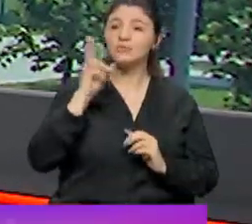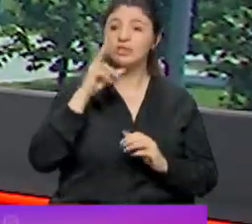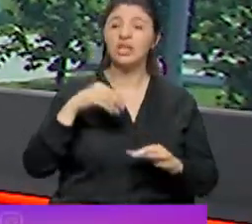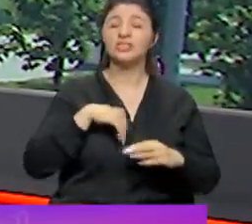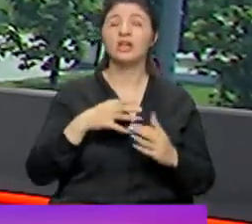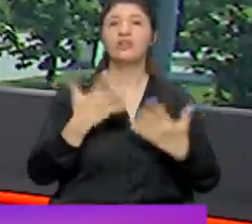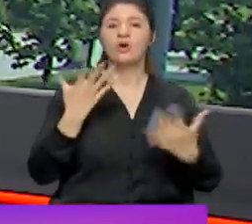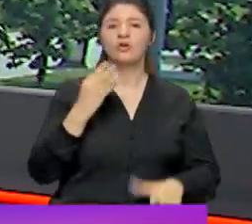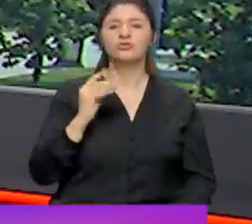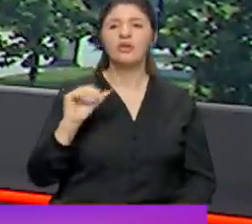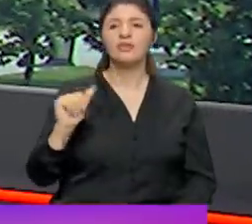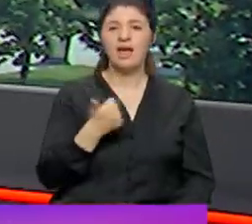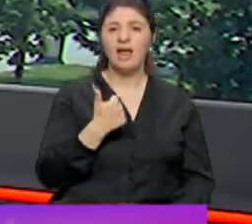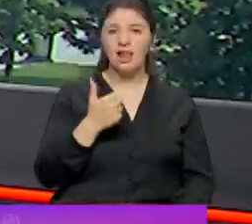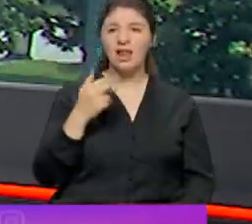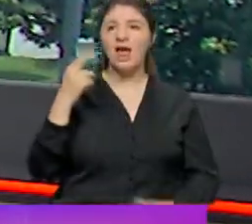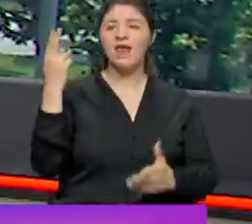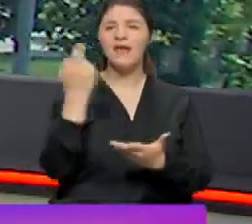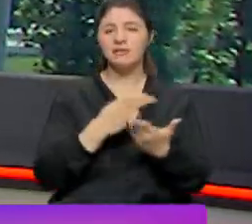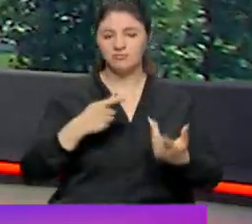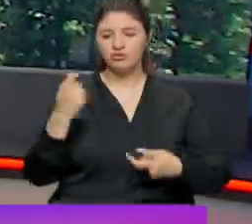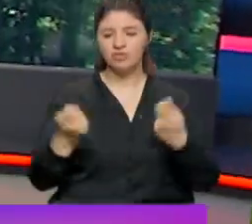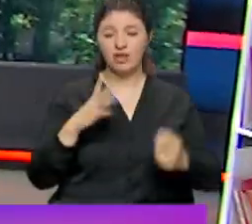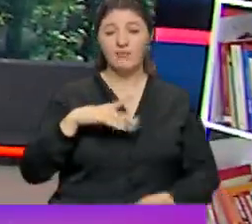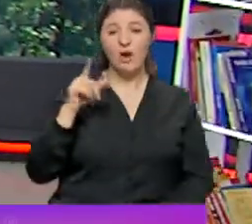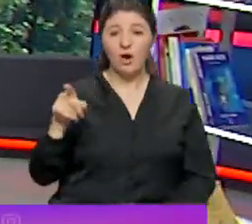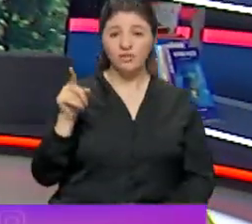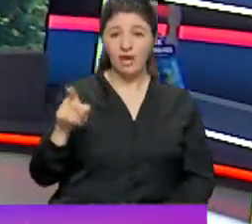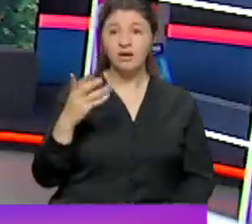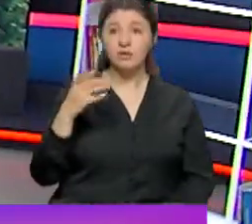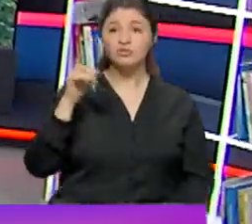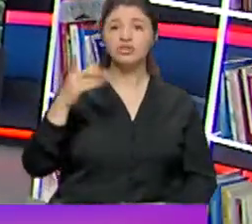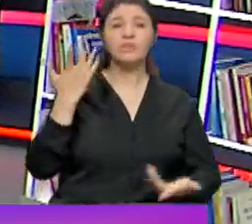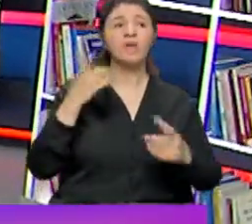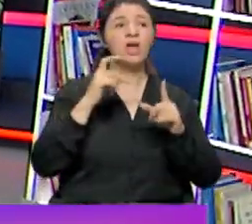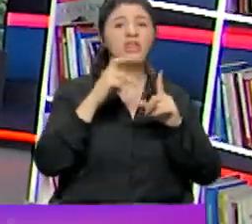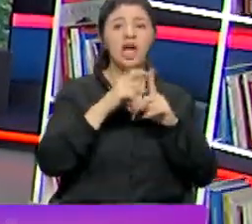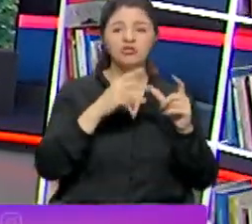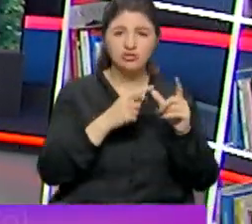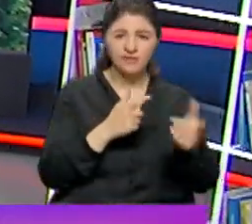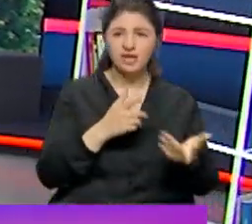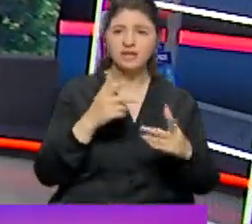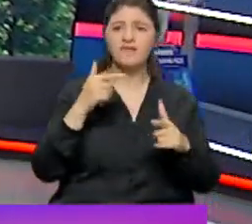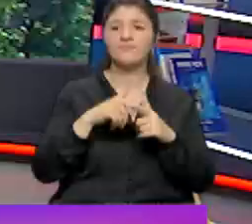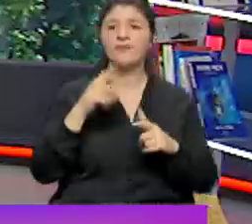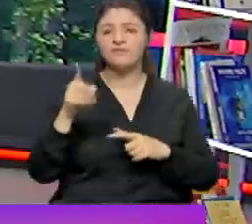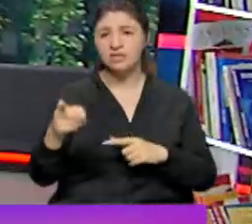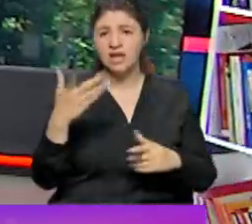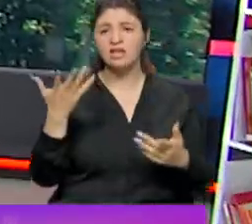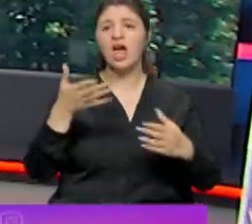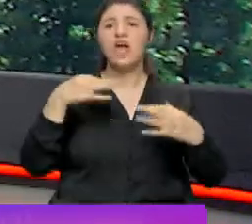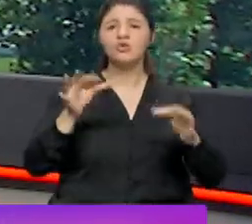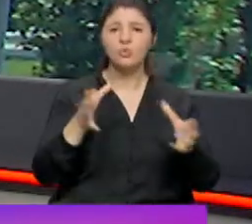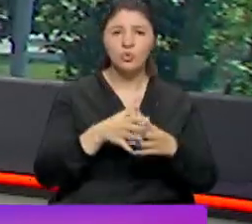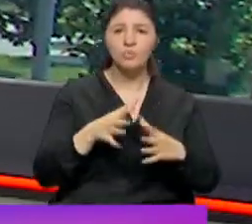içiniz açılsın çok değerli ressamların çalışmaları var Orada işte darüşşafaka'dan Fevziye ye kadar Eskişehir